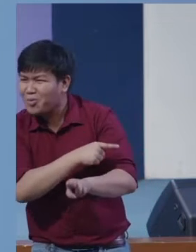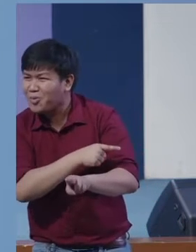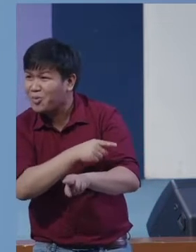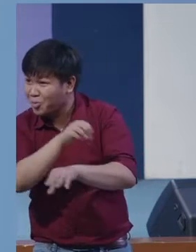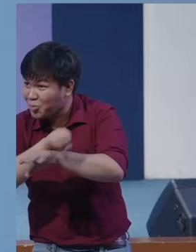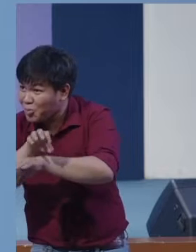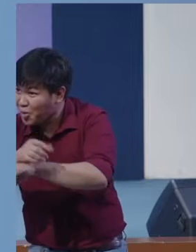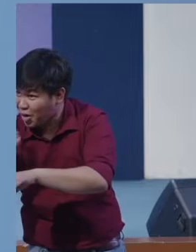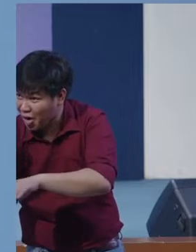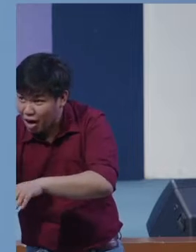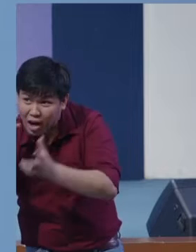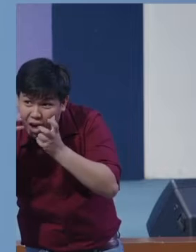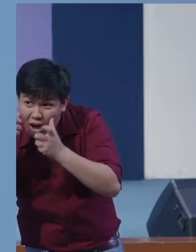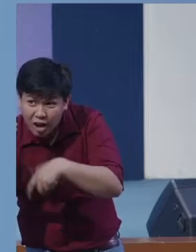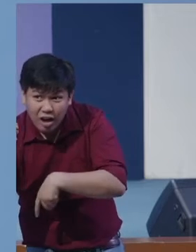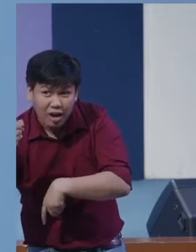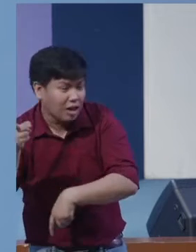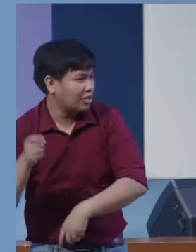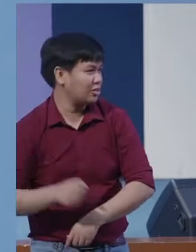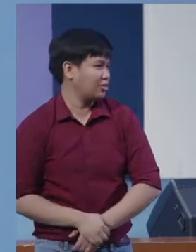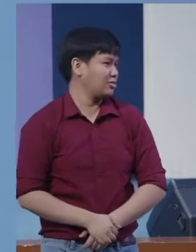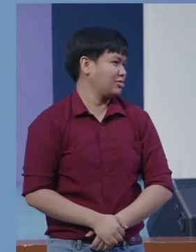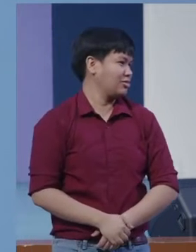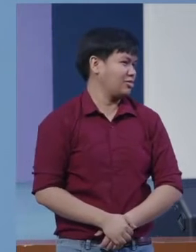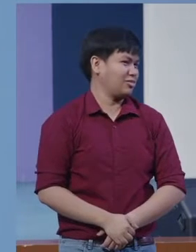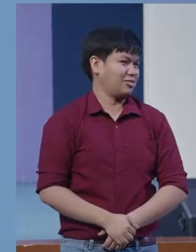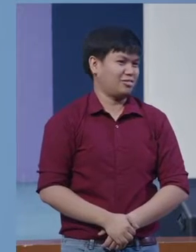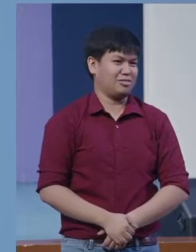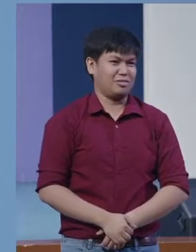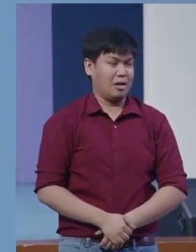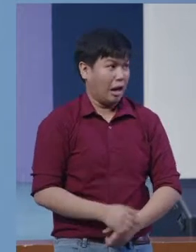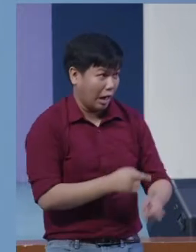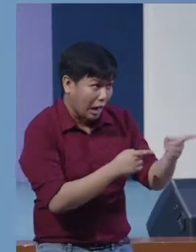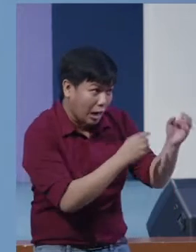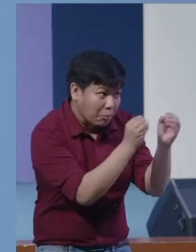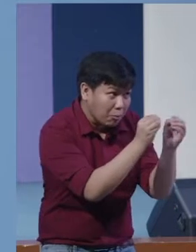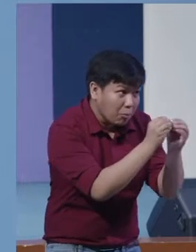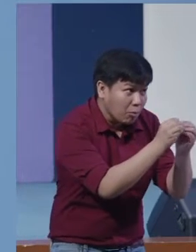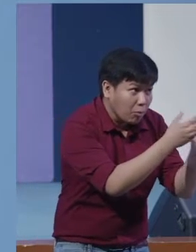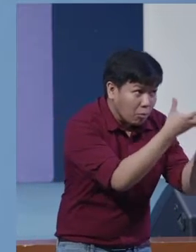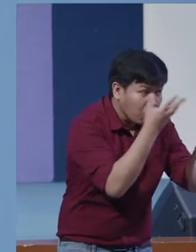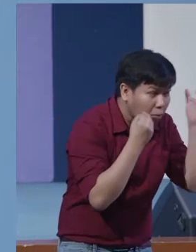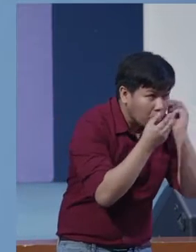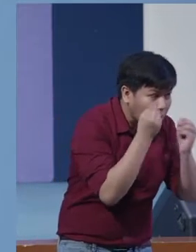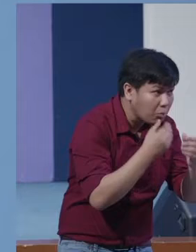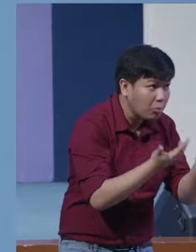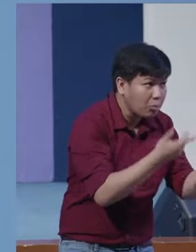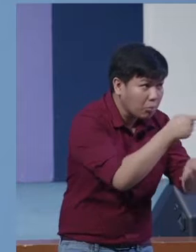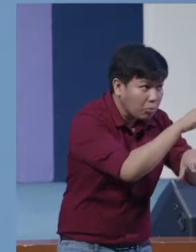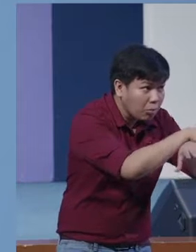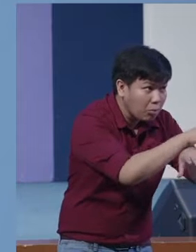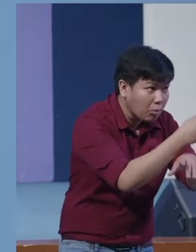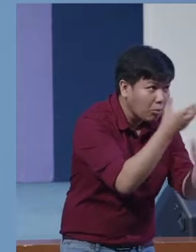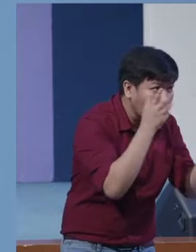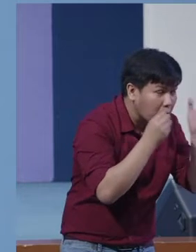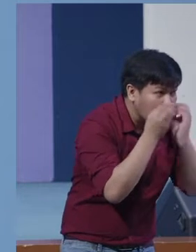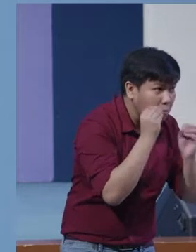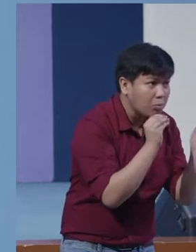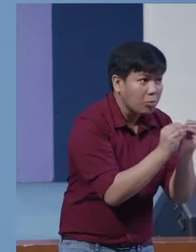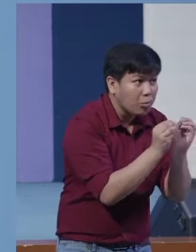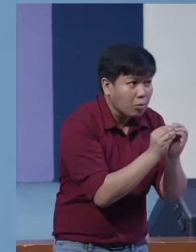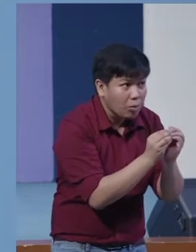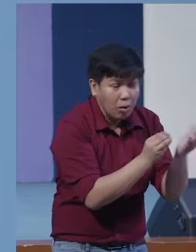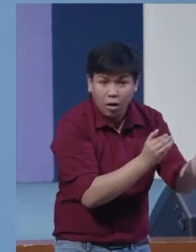pa. At si Marimar. Mare, marami pa.